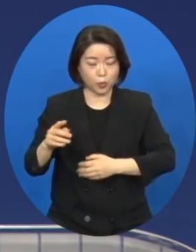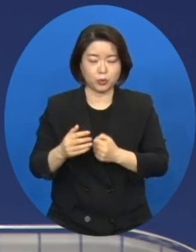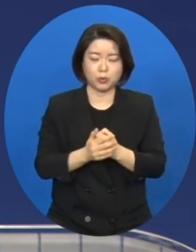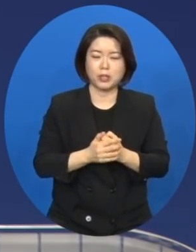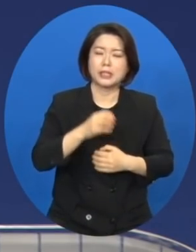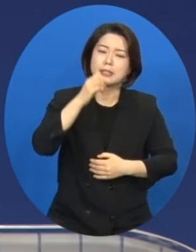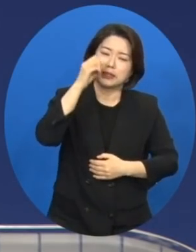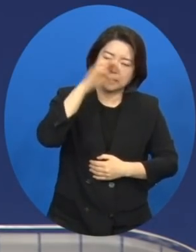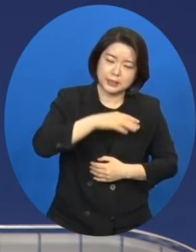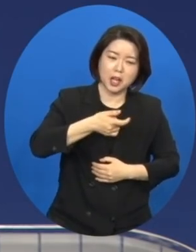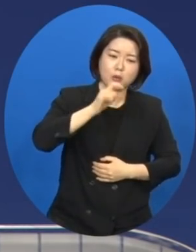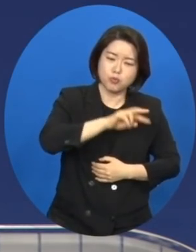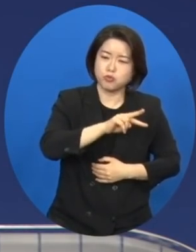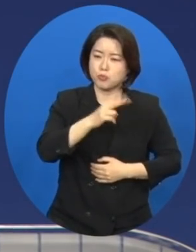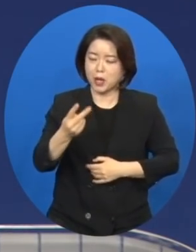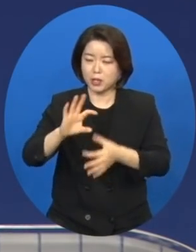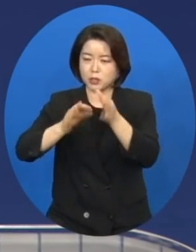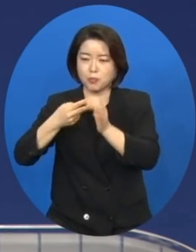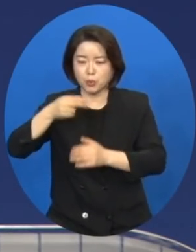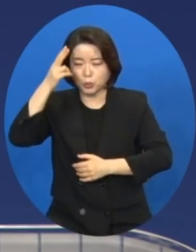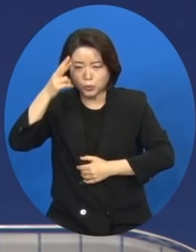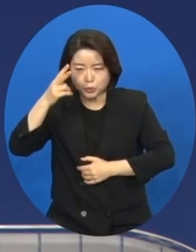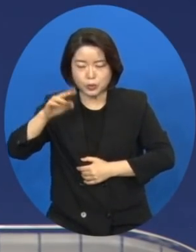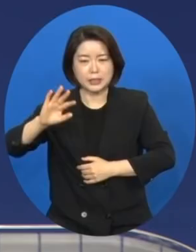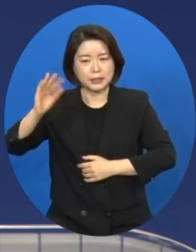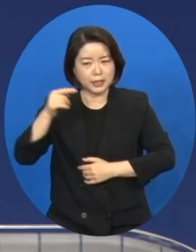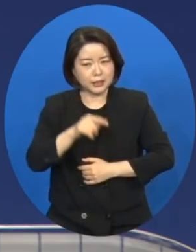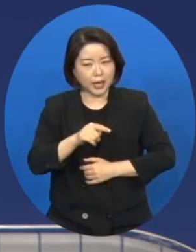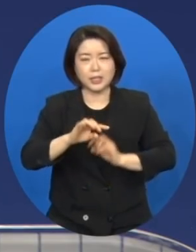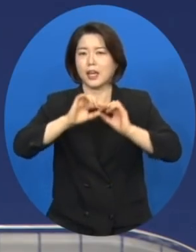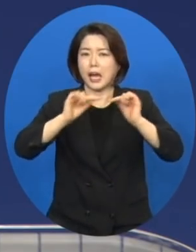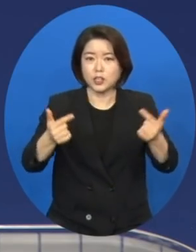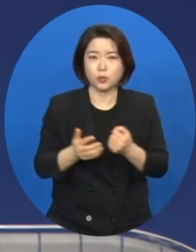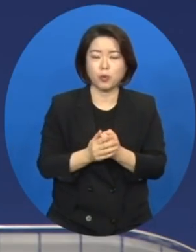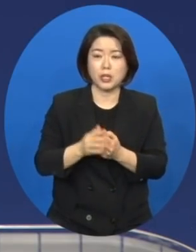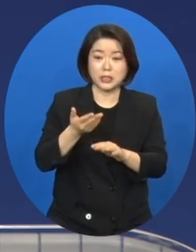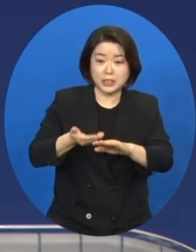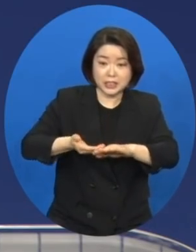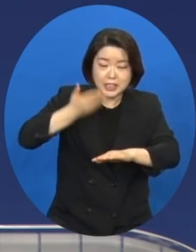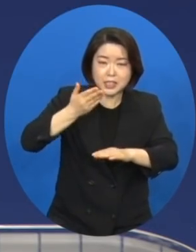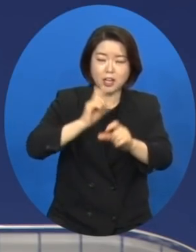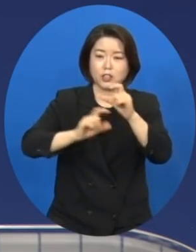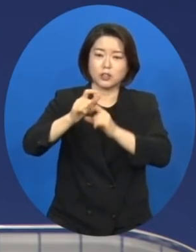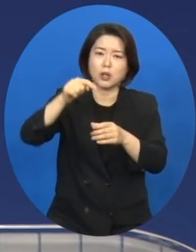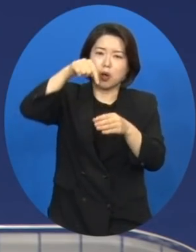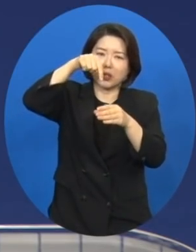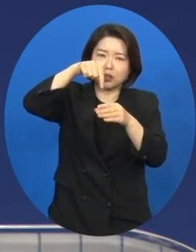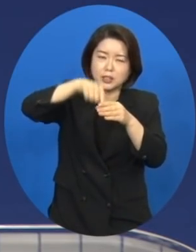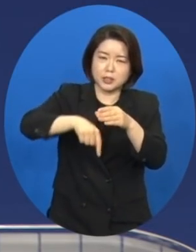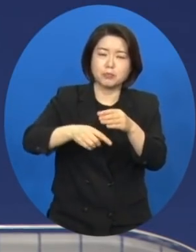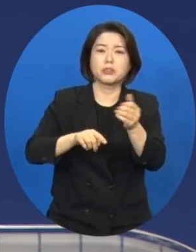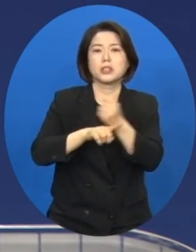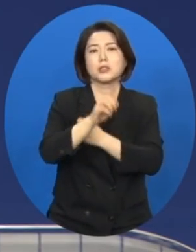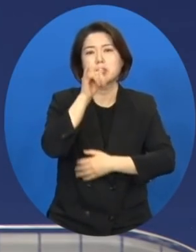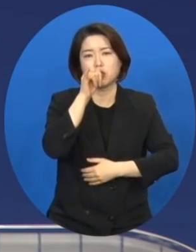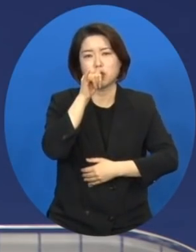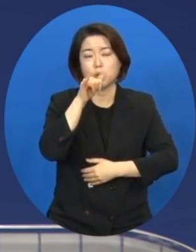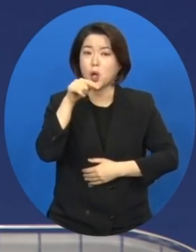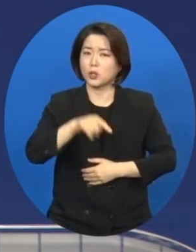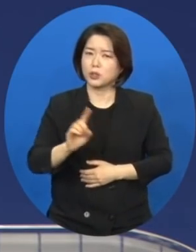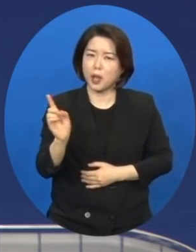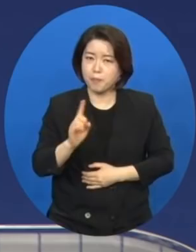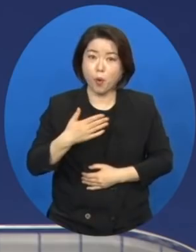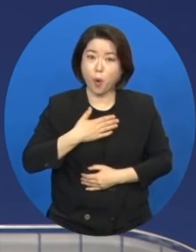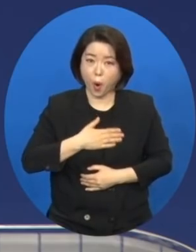포도주가 되었다라고 끝나지 않고 그 이상 무엇인가를 가리키고 있다는 것이죠. 근데 그것이 무엇인지를 알려면